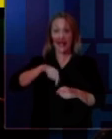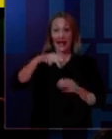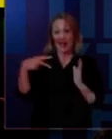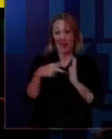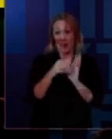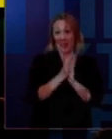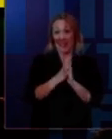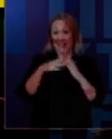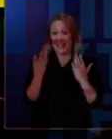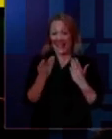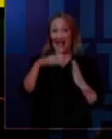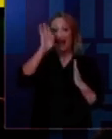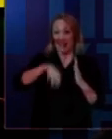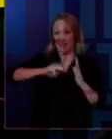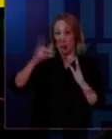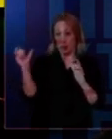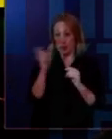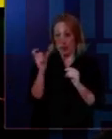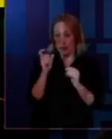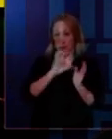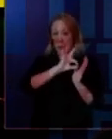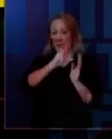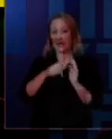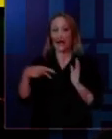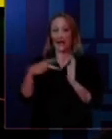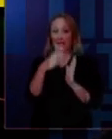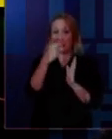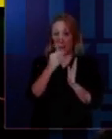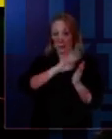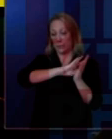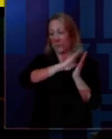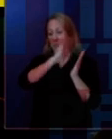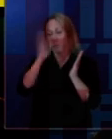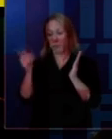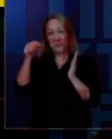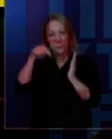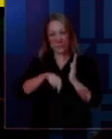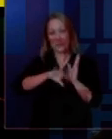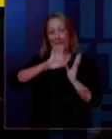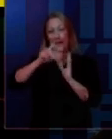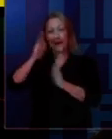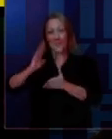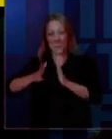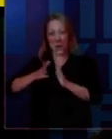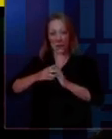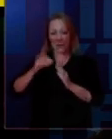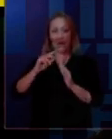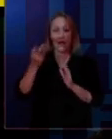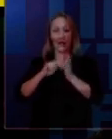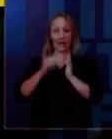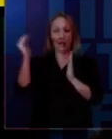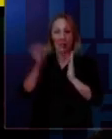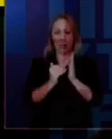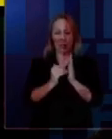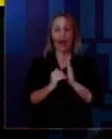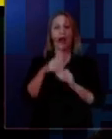19 και στο πρώτο τρίμηνο του τρέχοντος έτους. Και όταν πια ήρθε και η